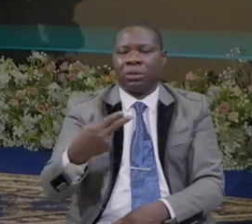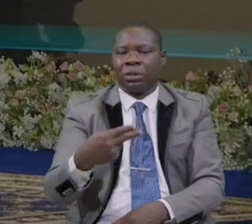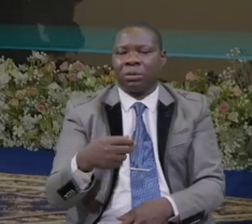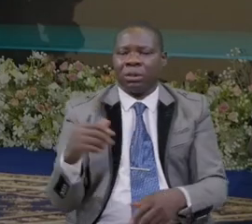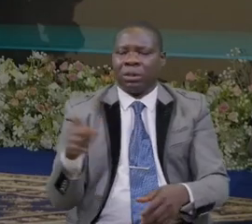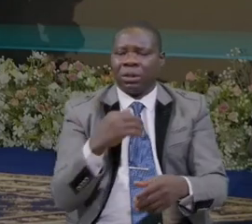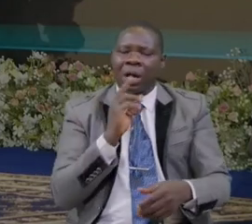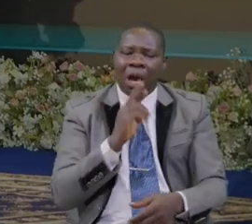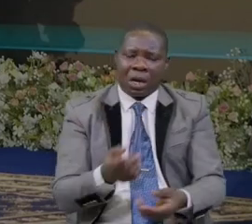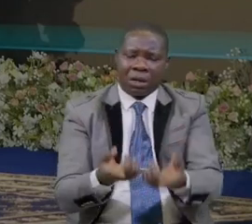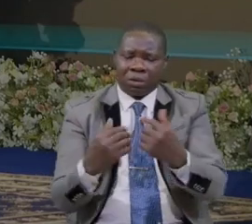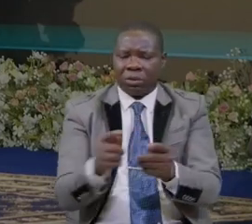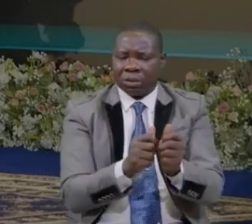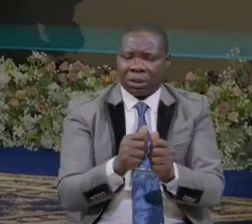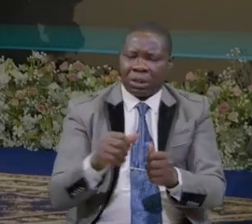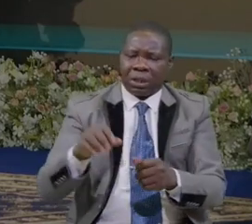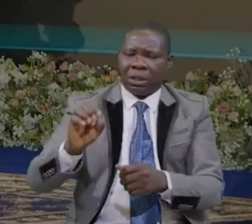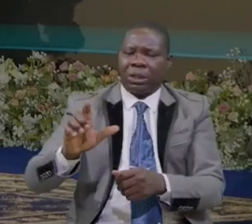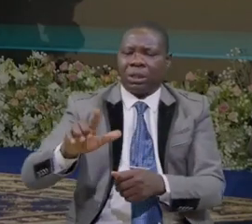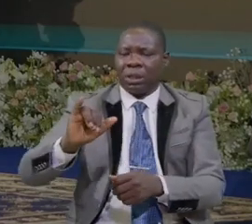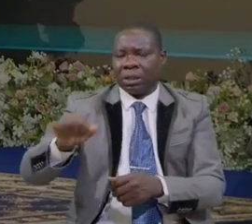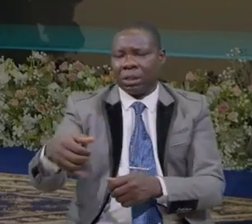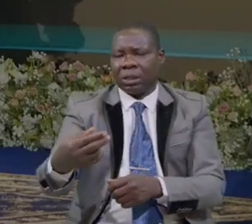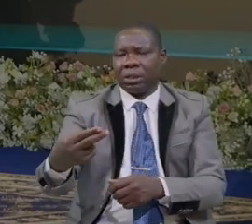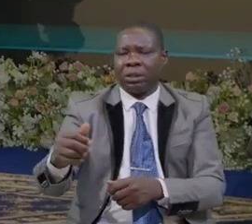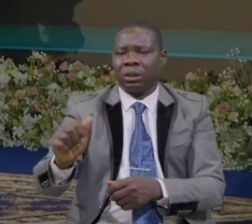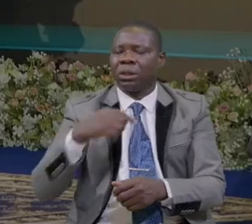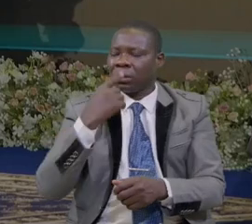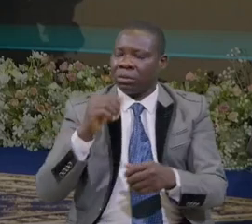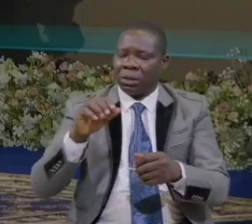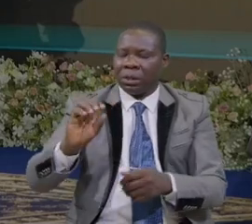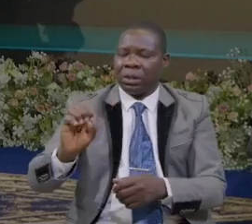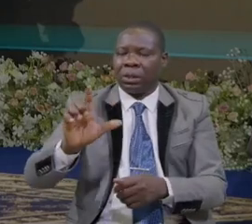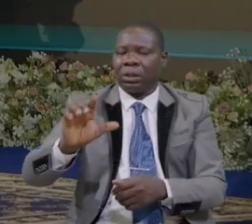Élie a dit, Élisée reste ici, l'Éternel m'envoie à Gilgal.